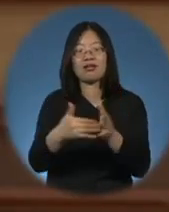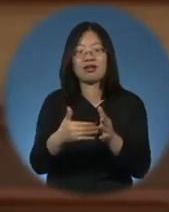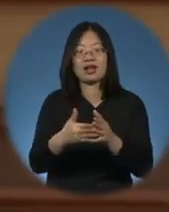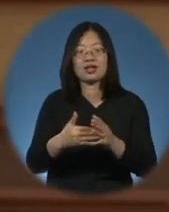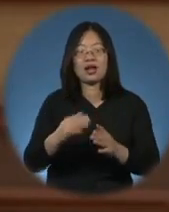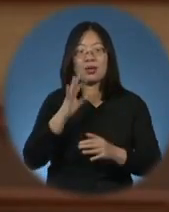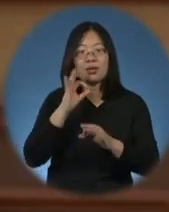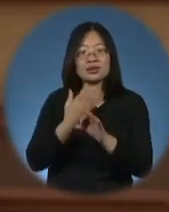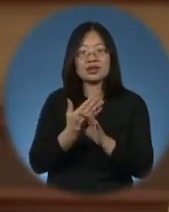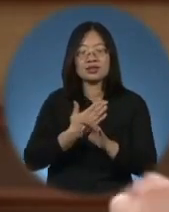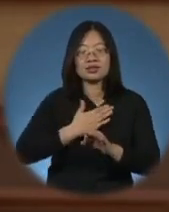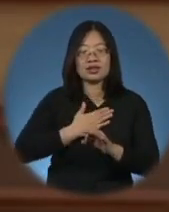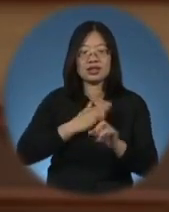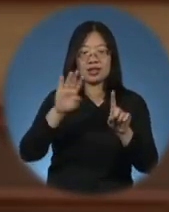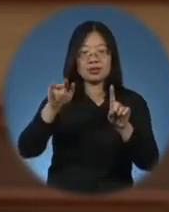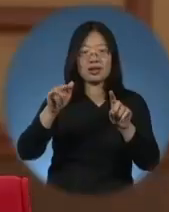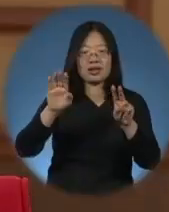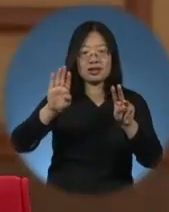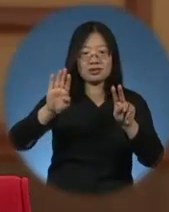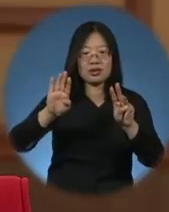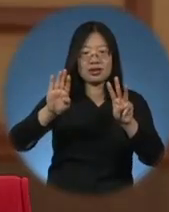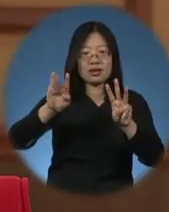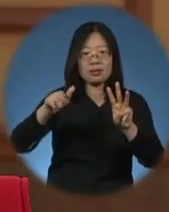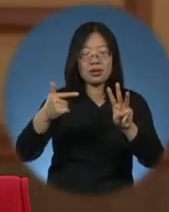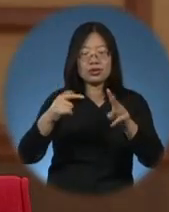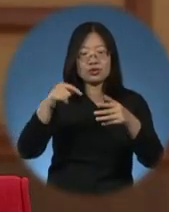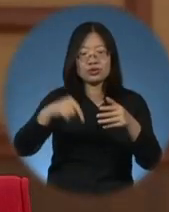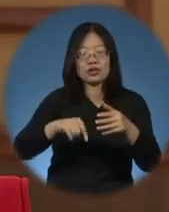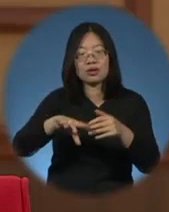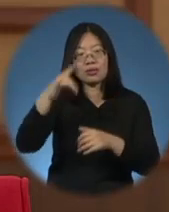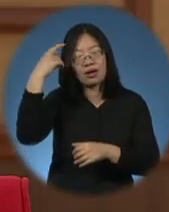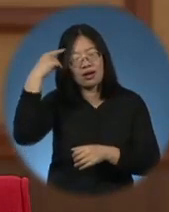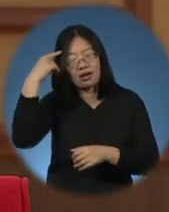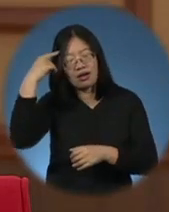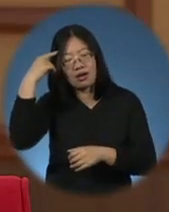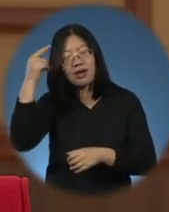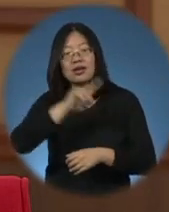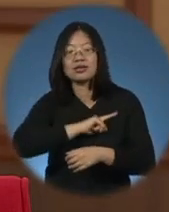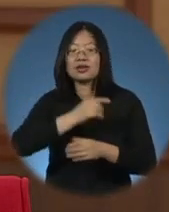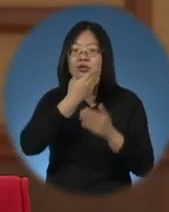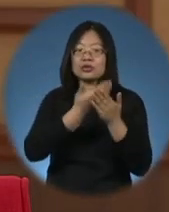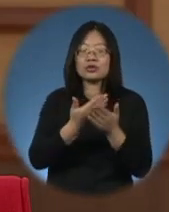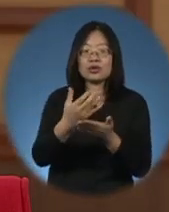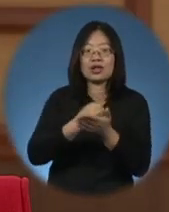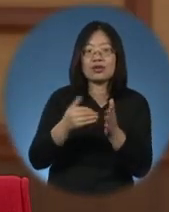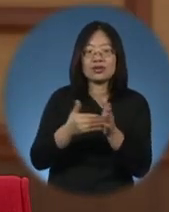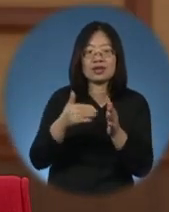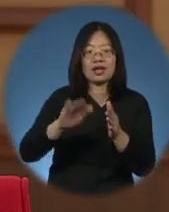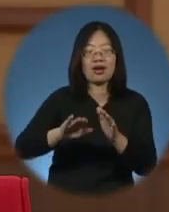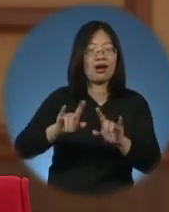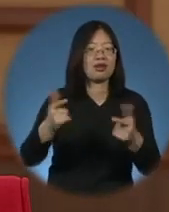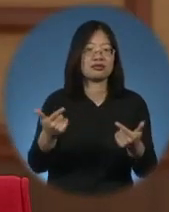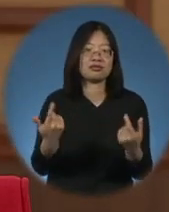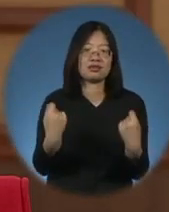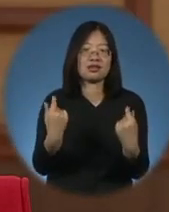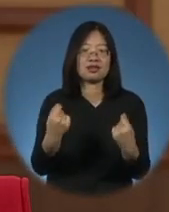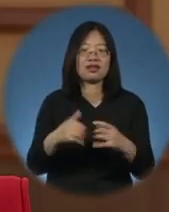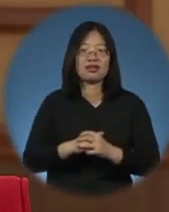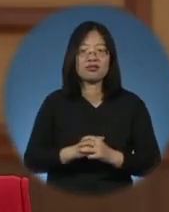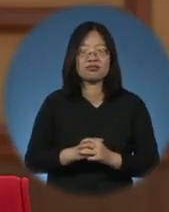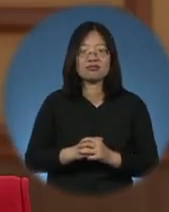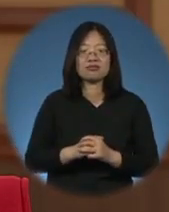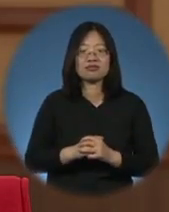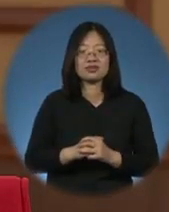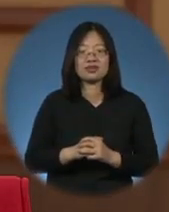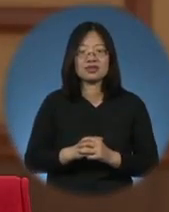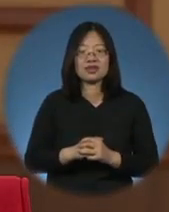그래서 만약에 저는 그래서 1번, 2번, 3번 중에 처음에는 골똘히 생각하는 과정이 가장 중요하다고 생각했는데 그게 아닌 것 같더라고요.